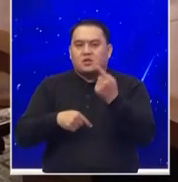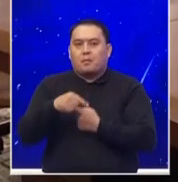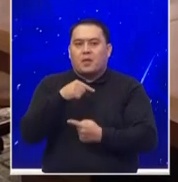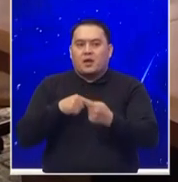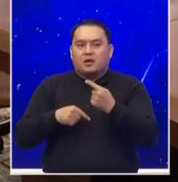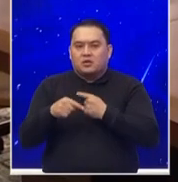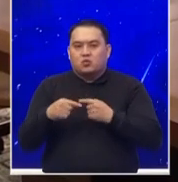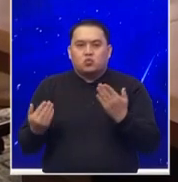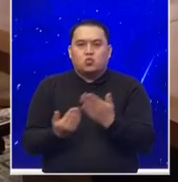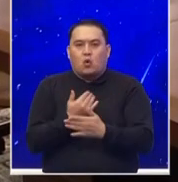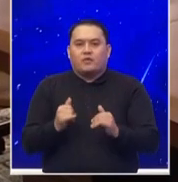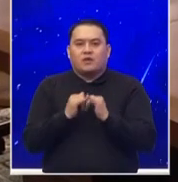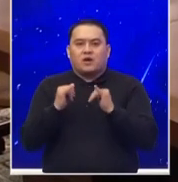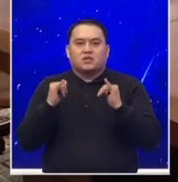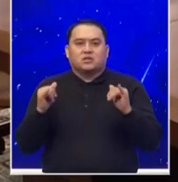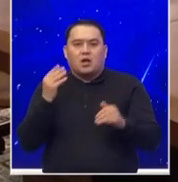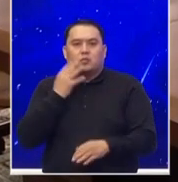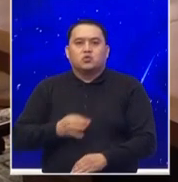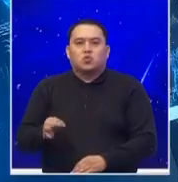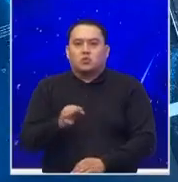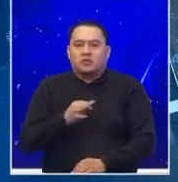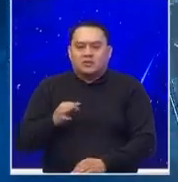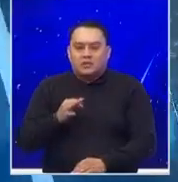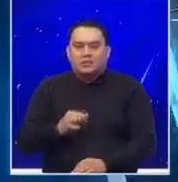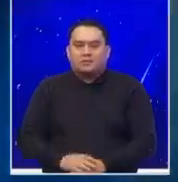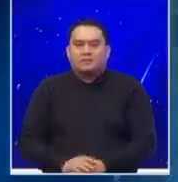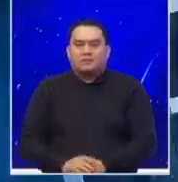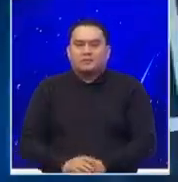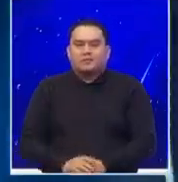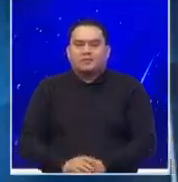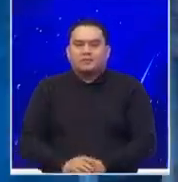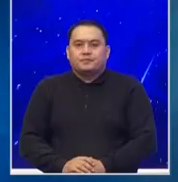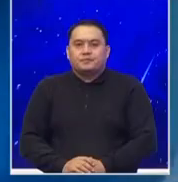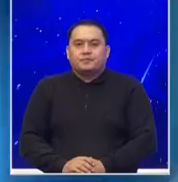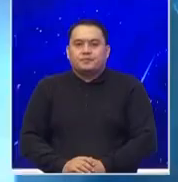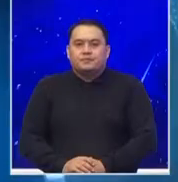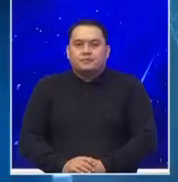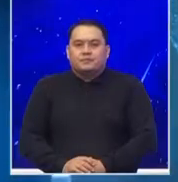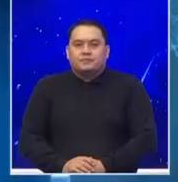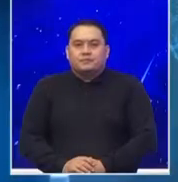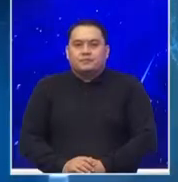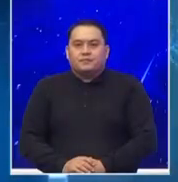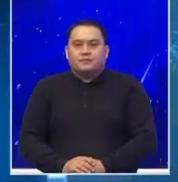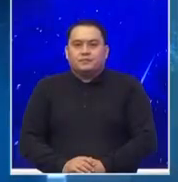и индустриально-инновационного развития Алматинской области Дамир Анитов, Асет Бекбатыр, телеканал